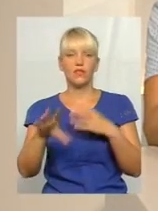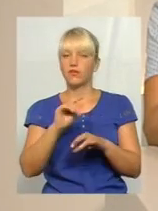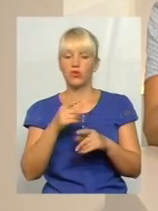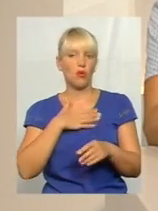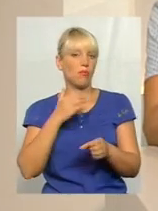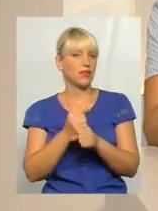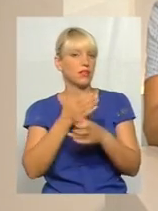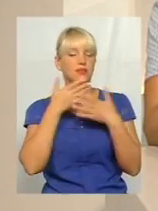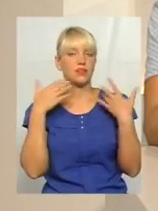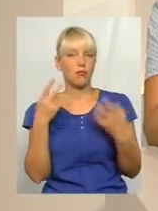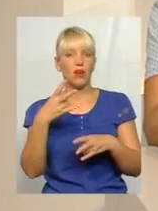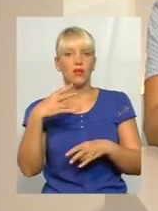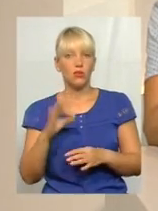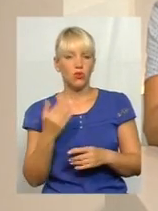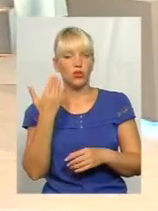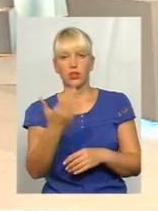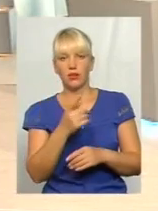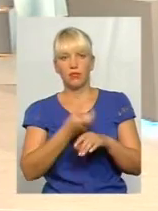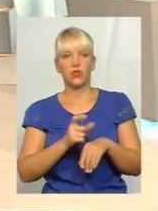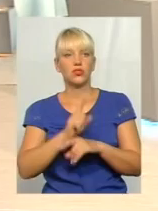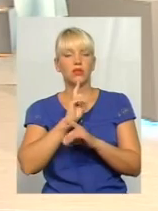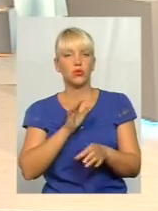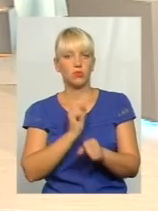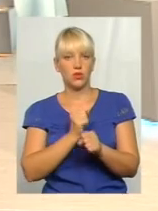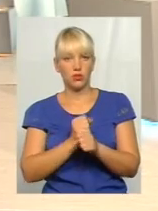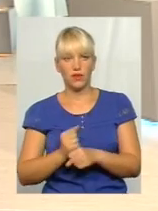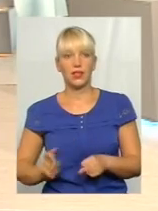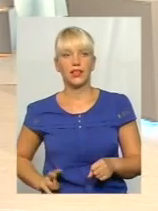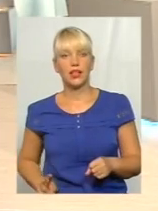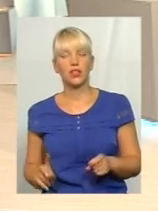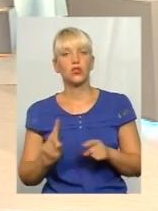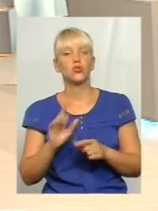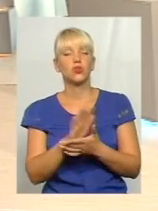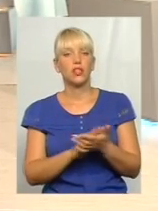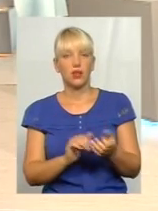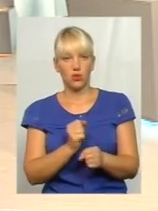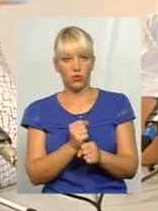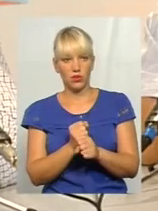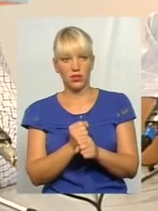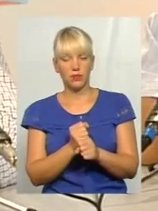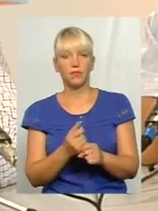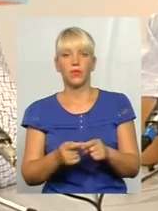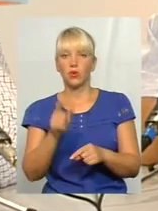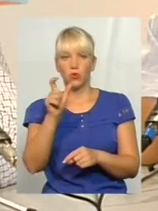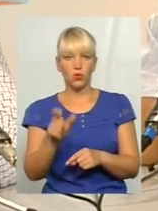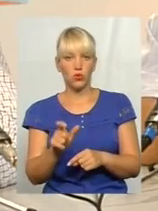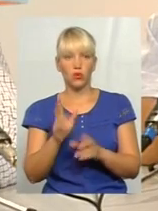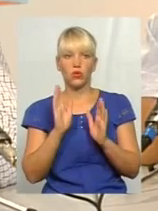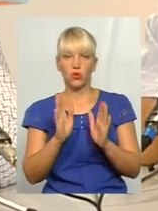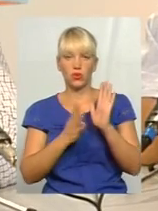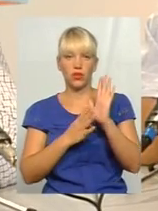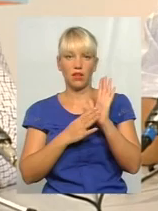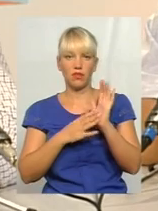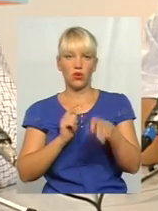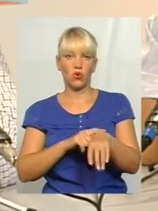претензій немає але ти більше не будеш працювати директором що йому далі робити в нього тільки годин